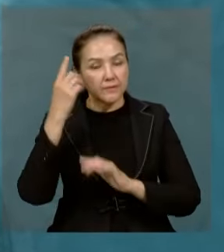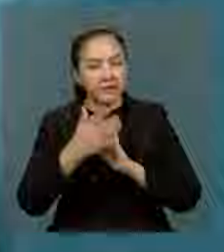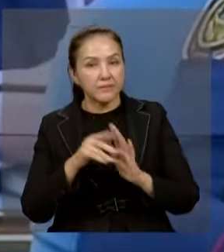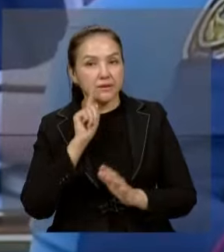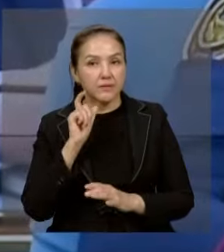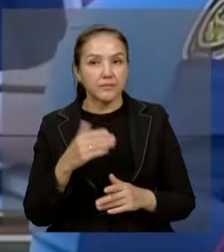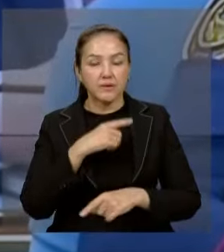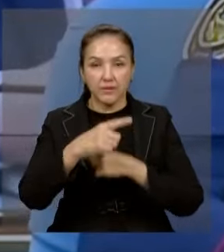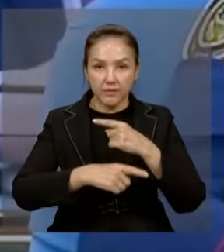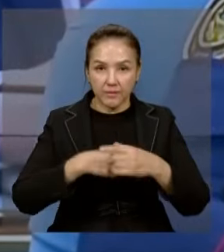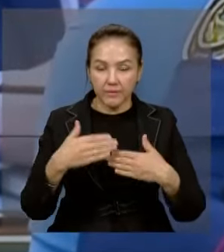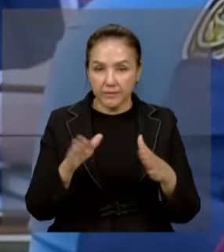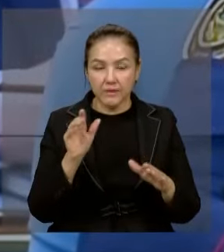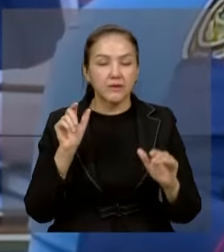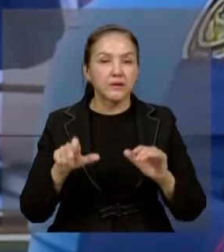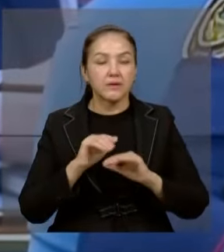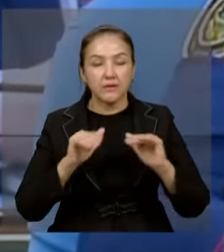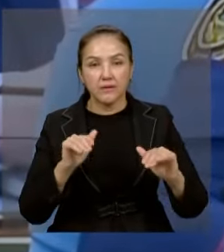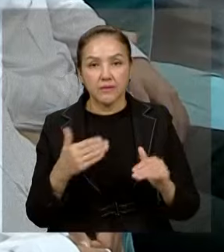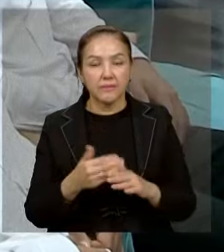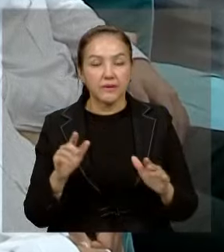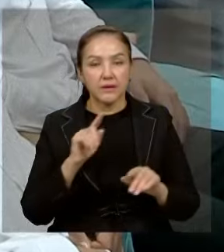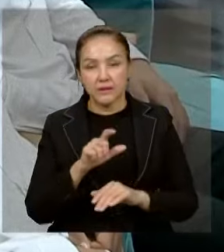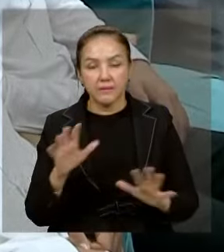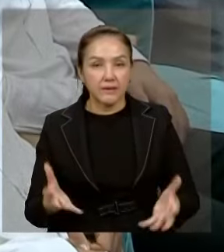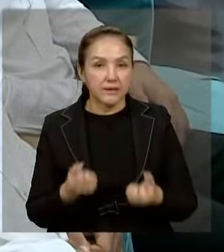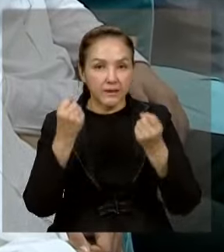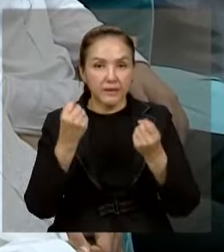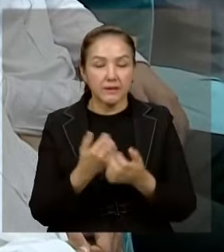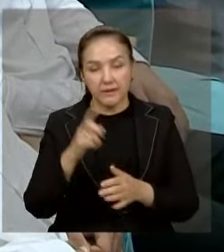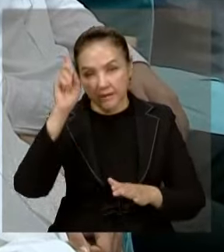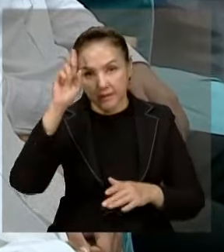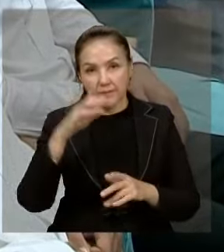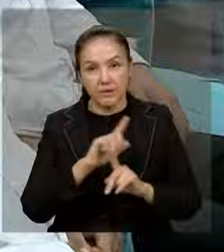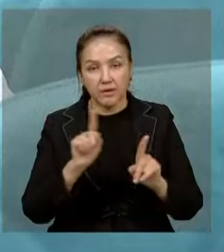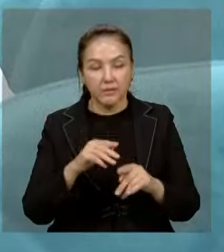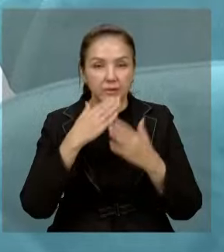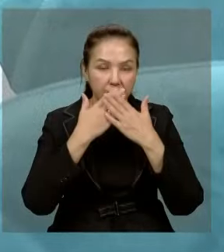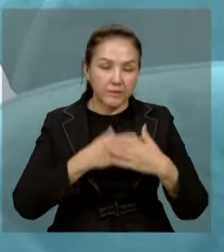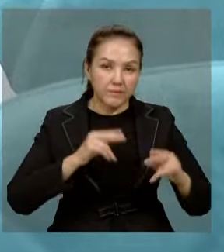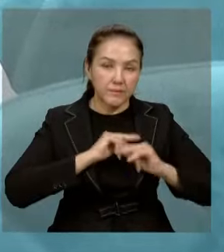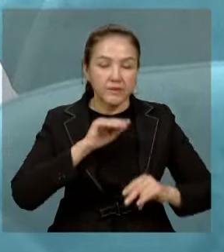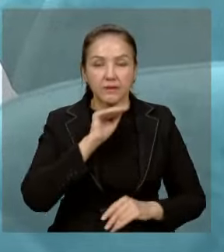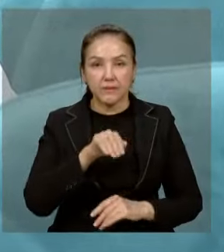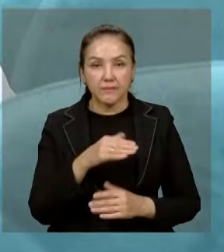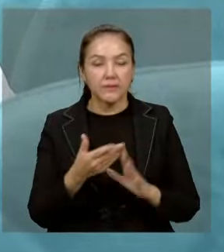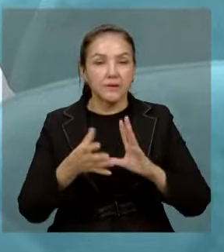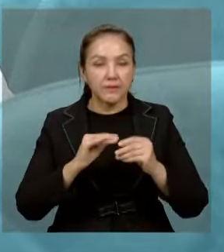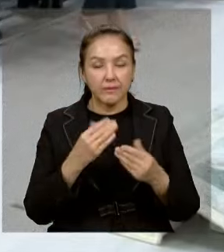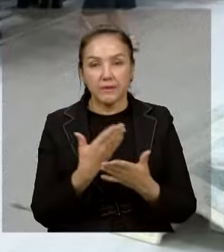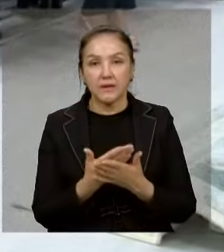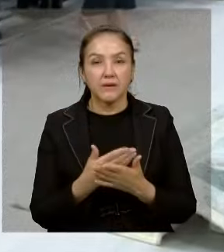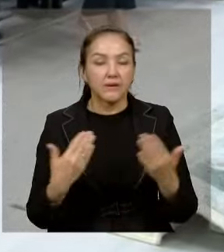моло будуе выпускники колледже ребята поддерживают главы государства касательно трудолюбия и профессионализма в обществе